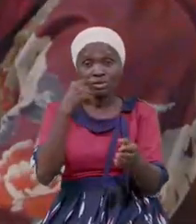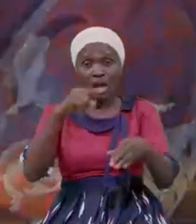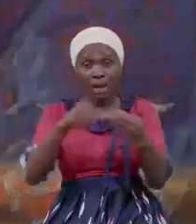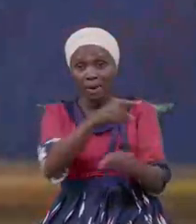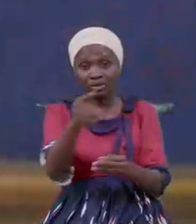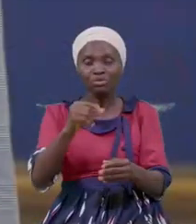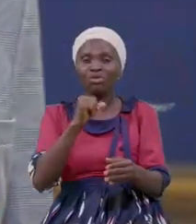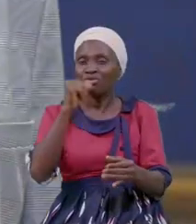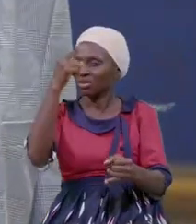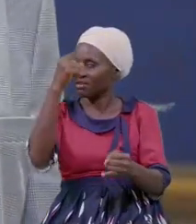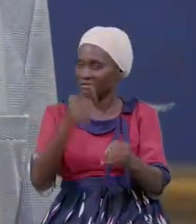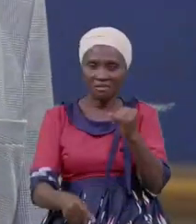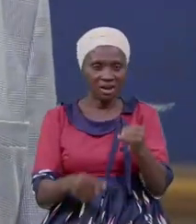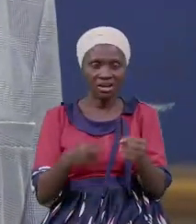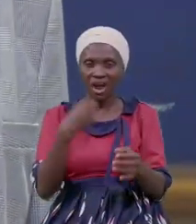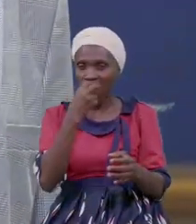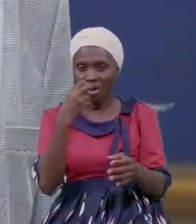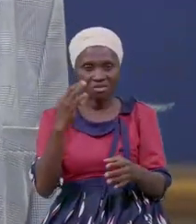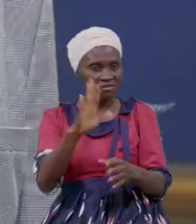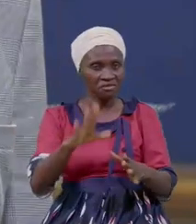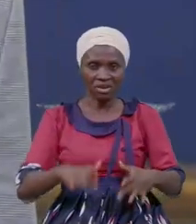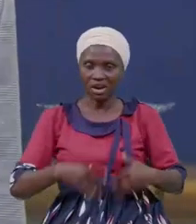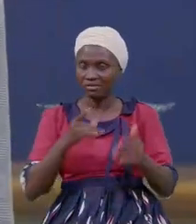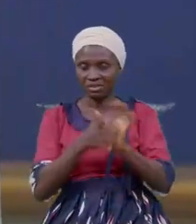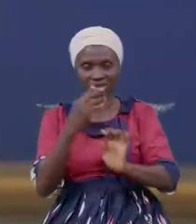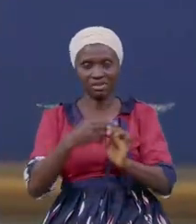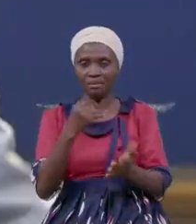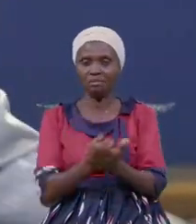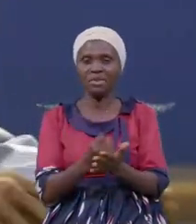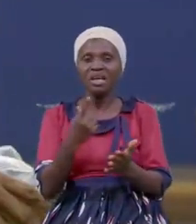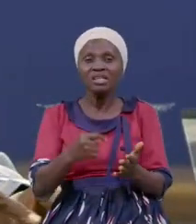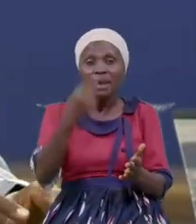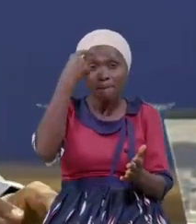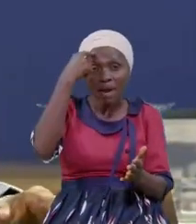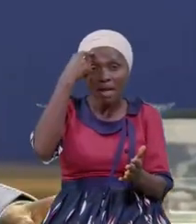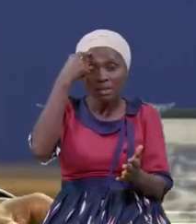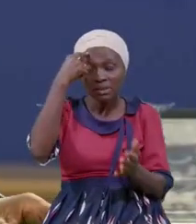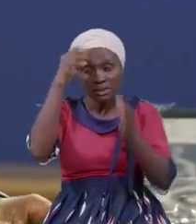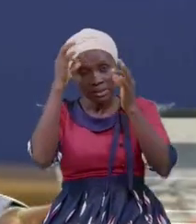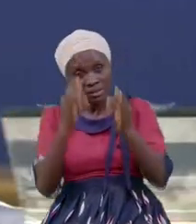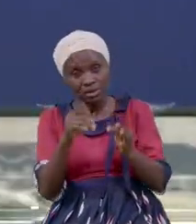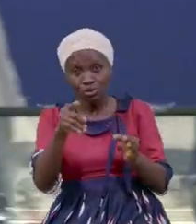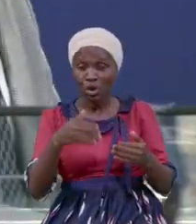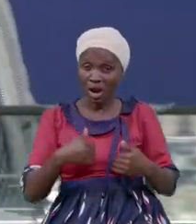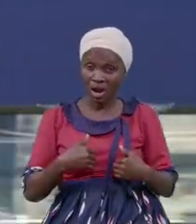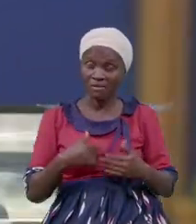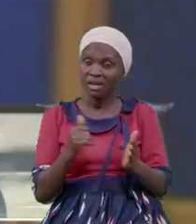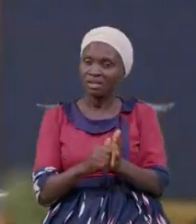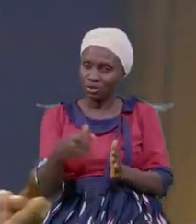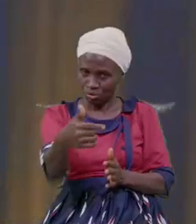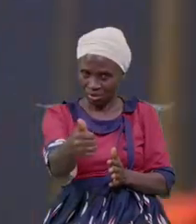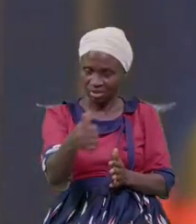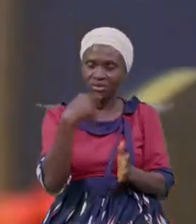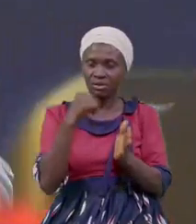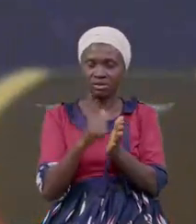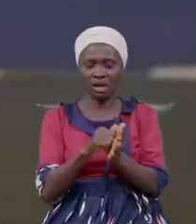vie le cœur que tu as la pensée que tu as la détermination que tu as et tu te dis